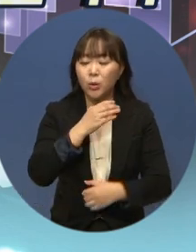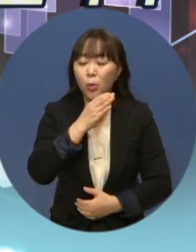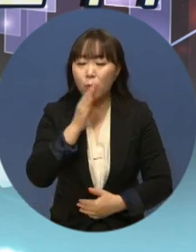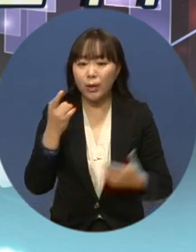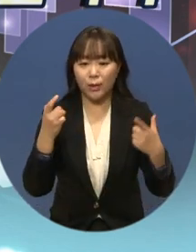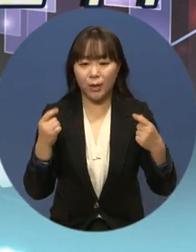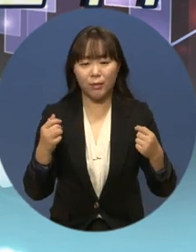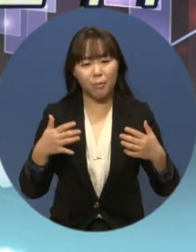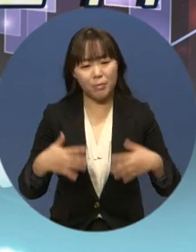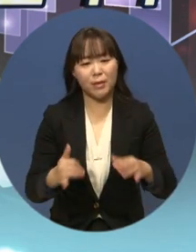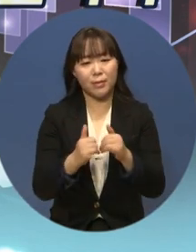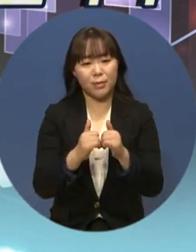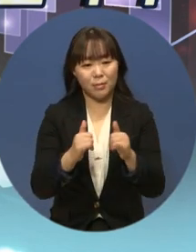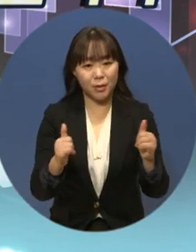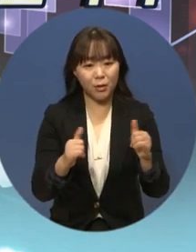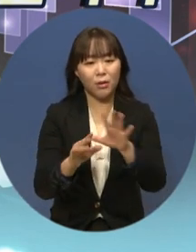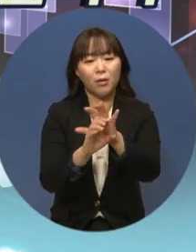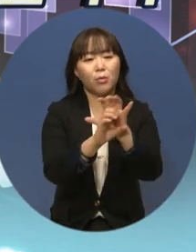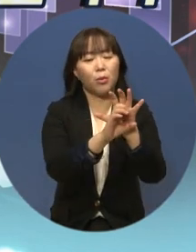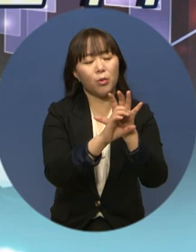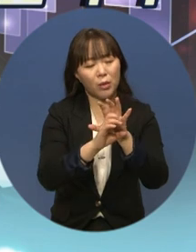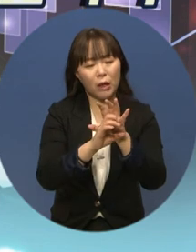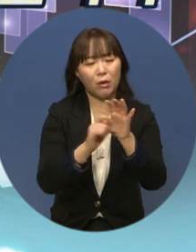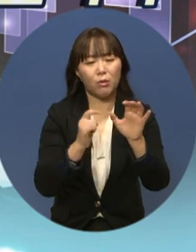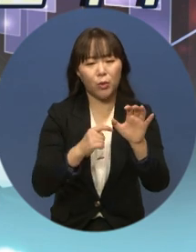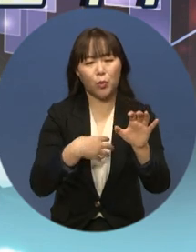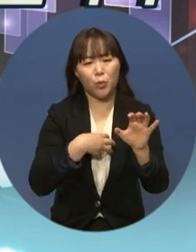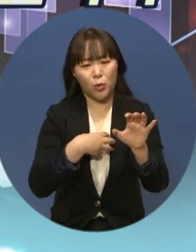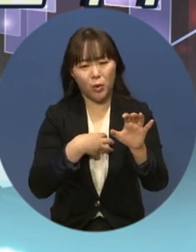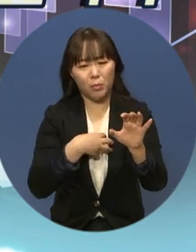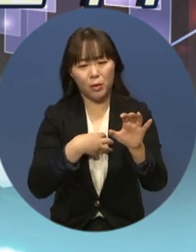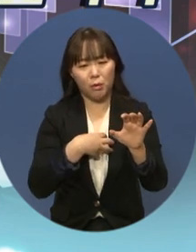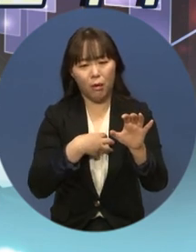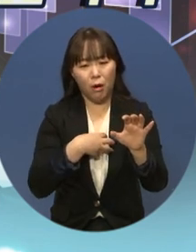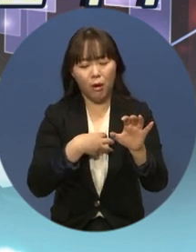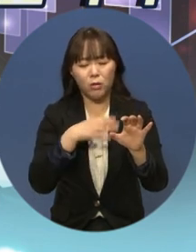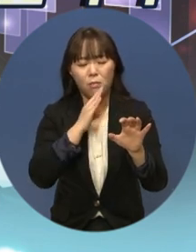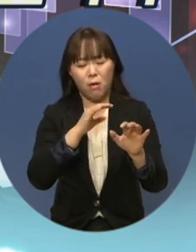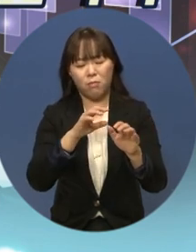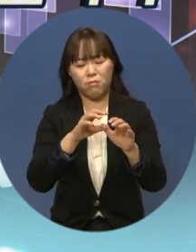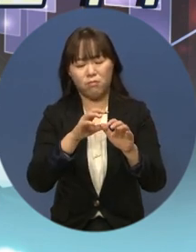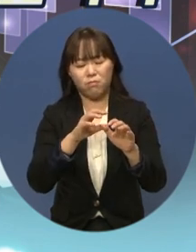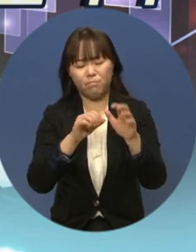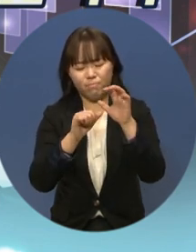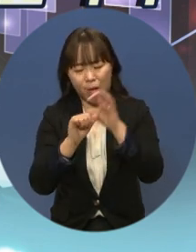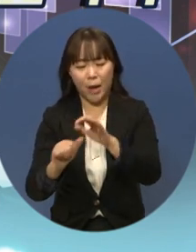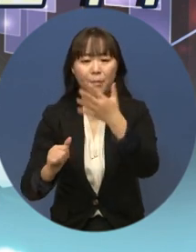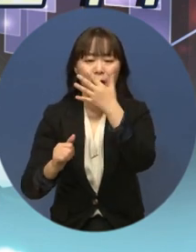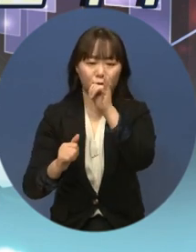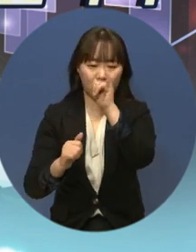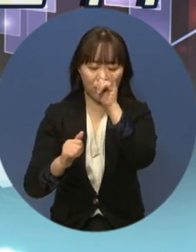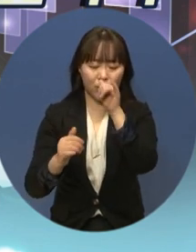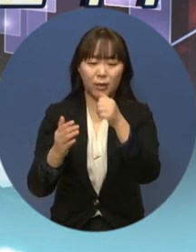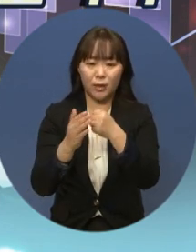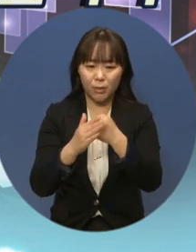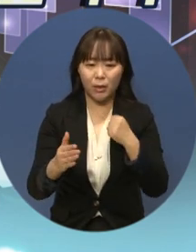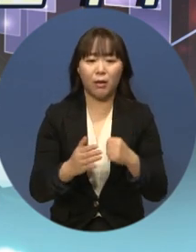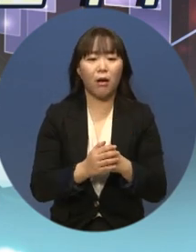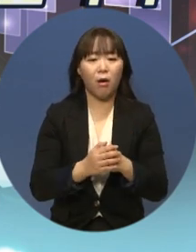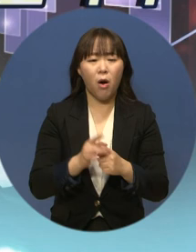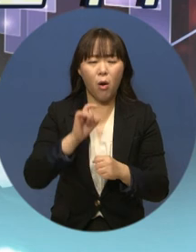등 취약계층은 코로나로부터의 위험에 자칫 고립될 수 있는 것이기 때문에